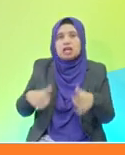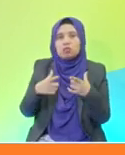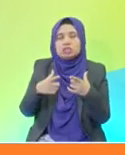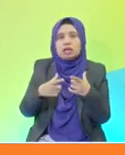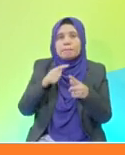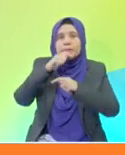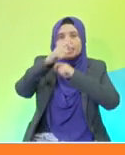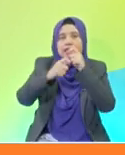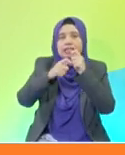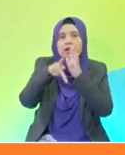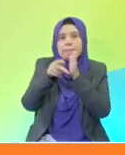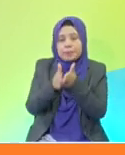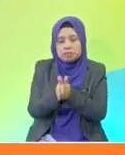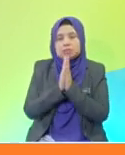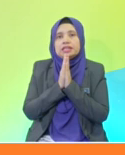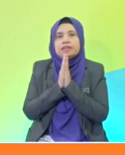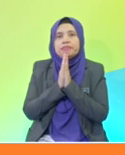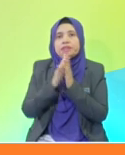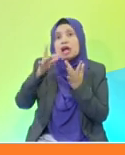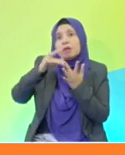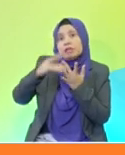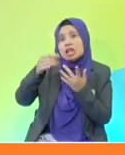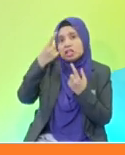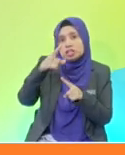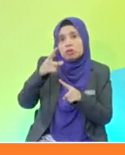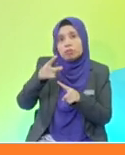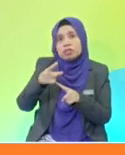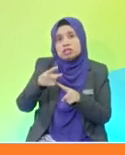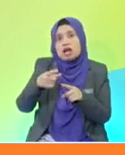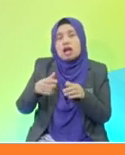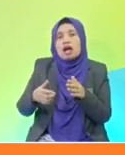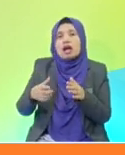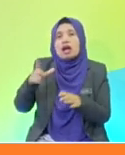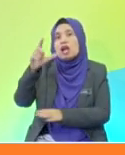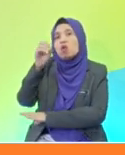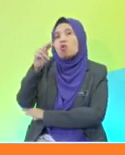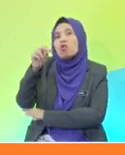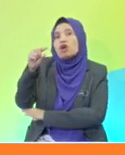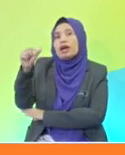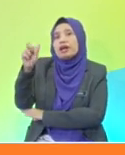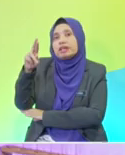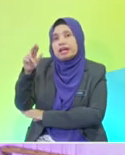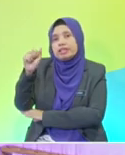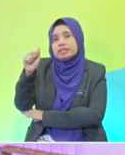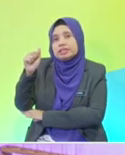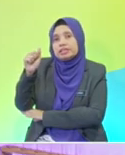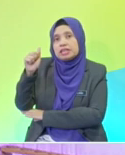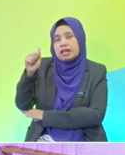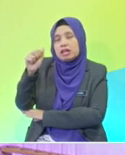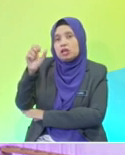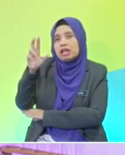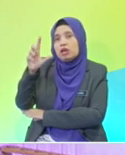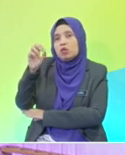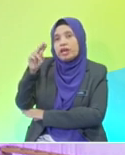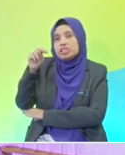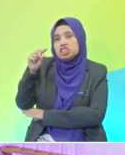permintaan su- pilihan jawaban kita adalah melonggakan Sara Sewu beli oke yang lain itu